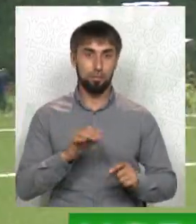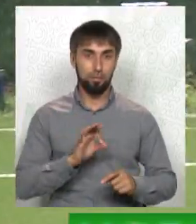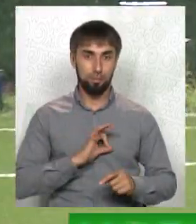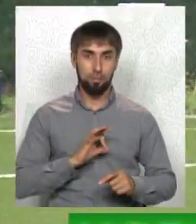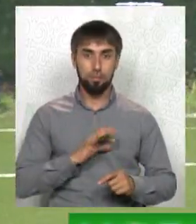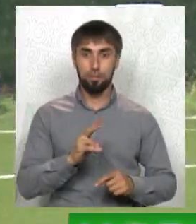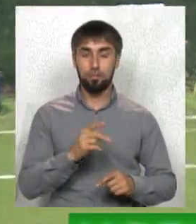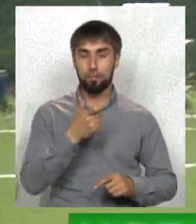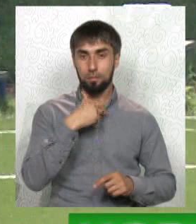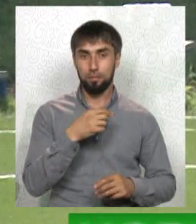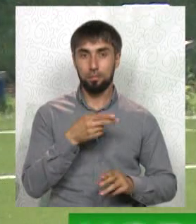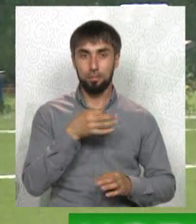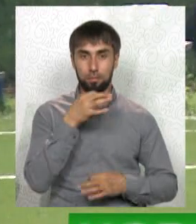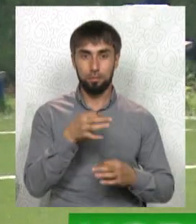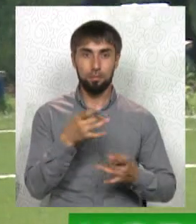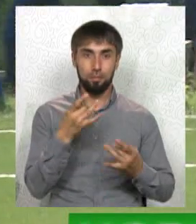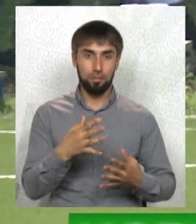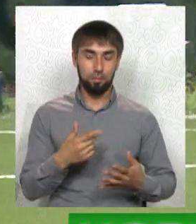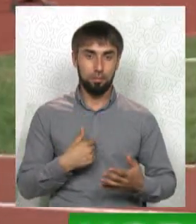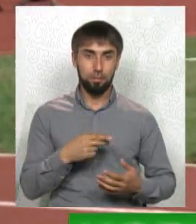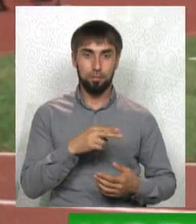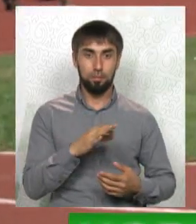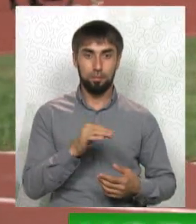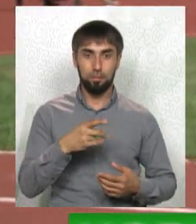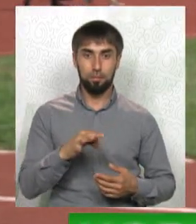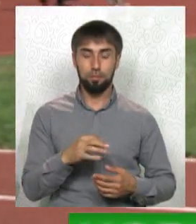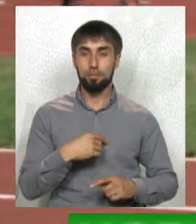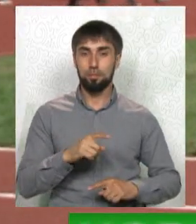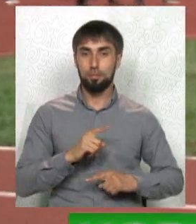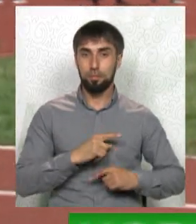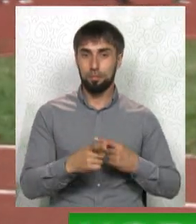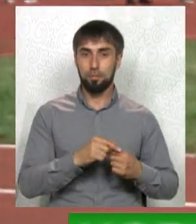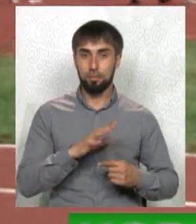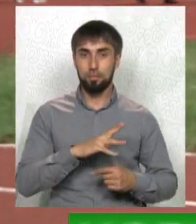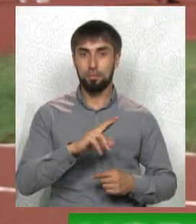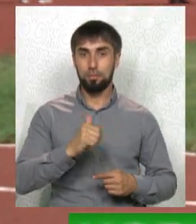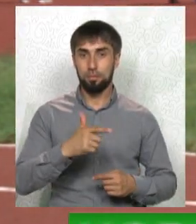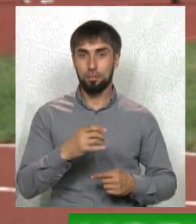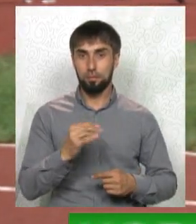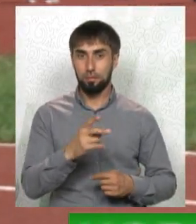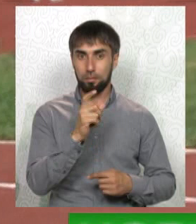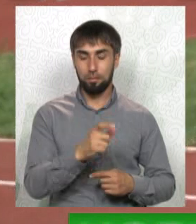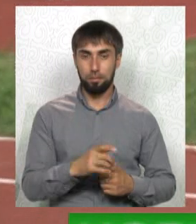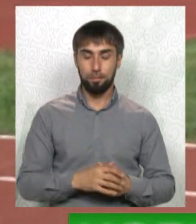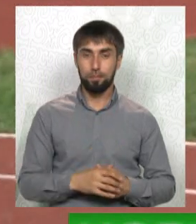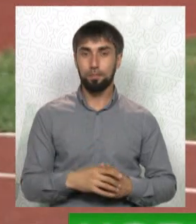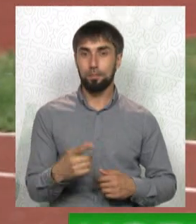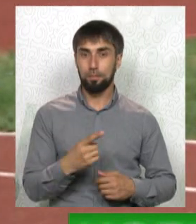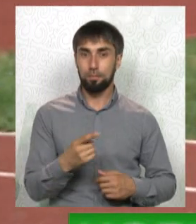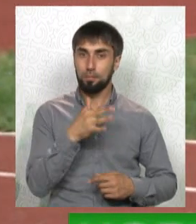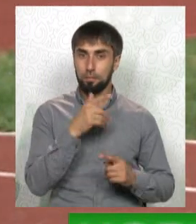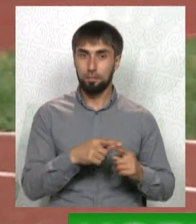медаль, он скромно отвечает: просто повезло. Финальный схваткерс, сили чинцани. Первый